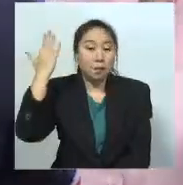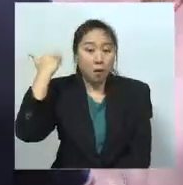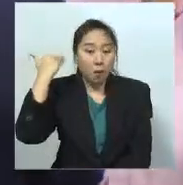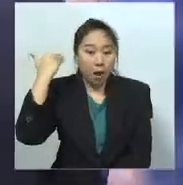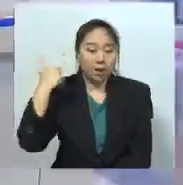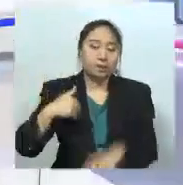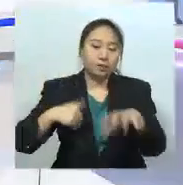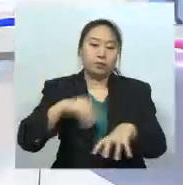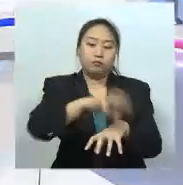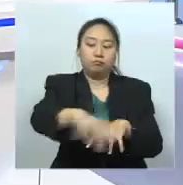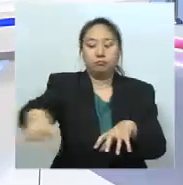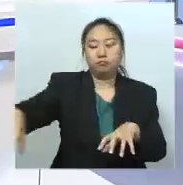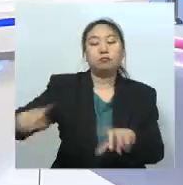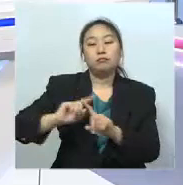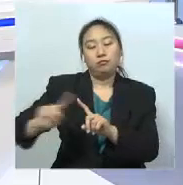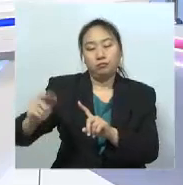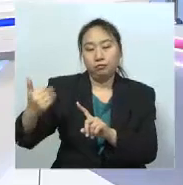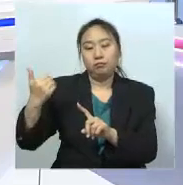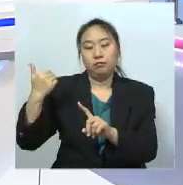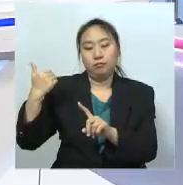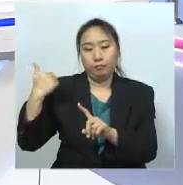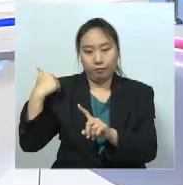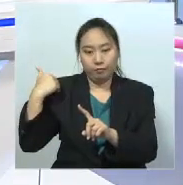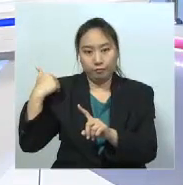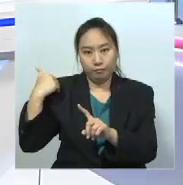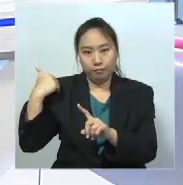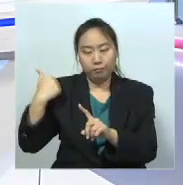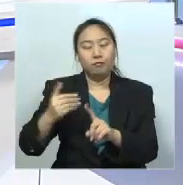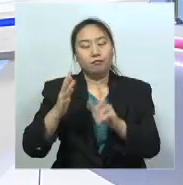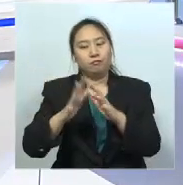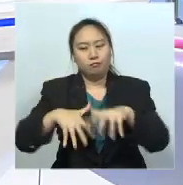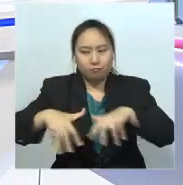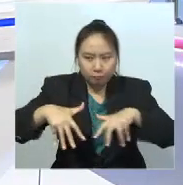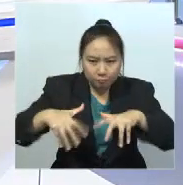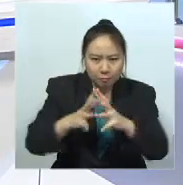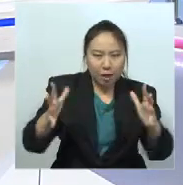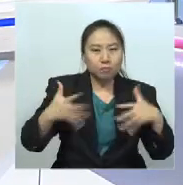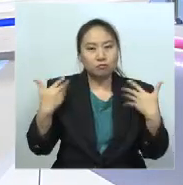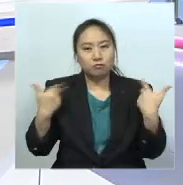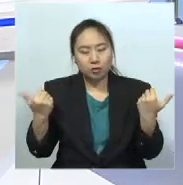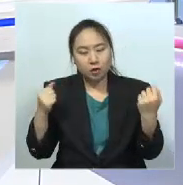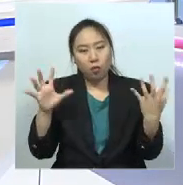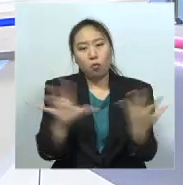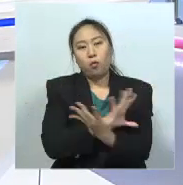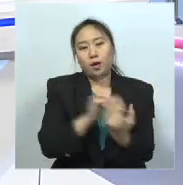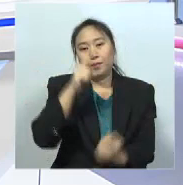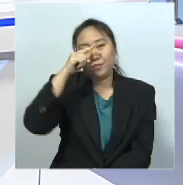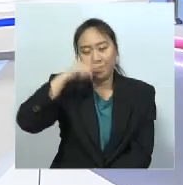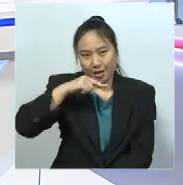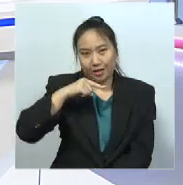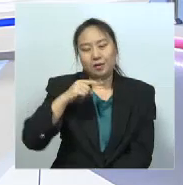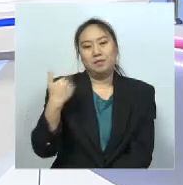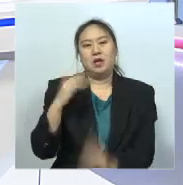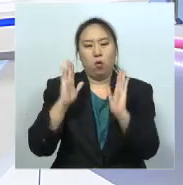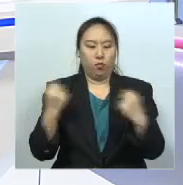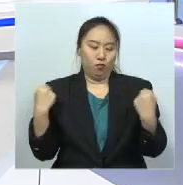ต้องบอกว่าทุกพื้นที่เนี่ยเต็มไปด้วยบรรยากาศที่คึกคักนะคะแล้วก็สีสันของวัฒนธรรมไทยหลายค